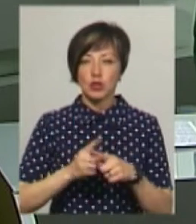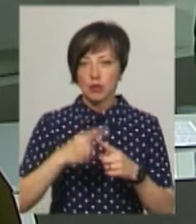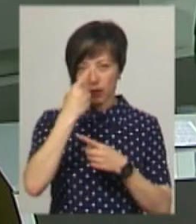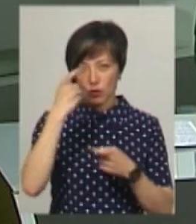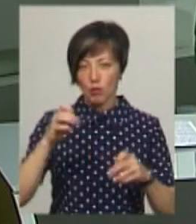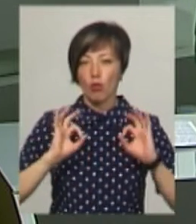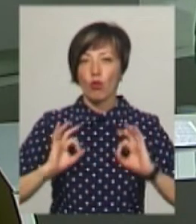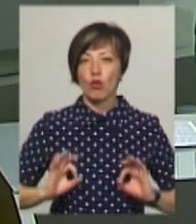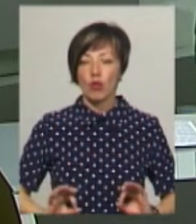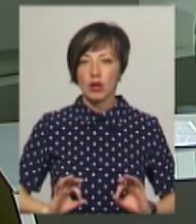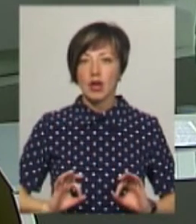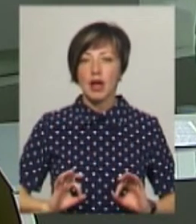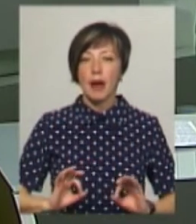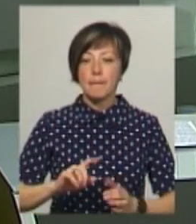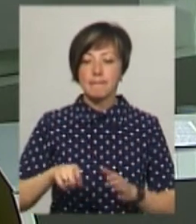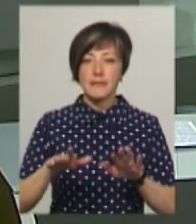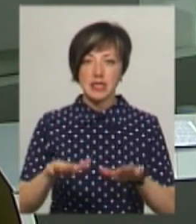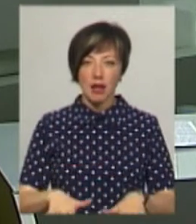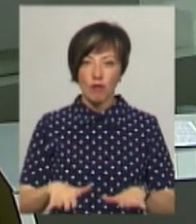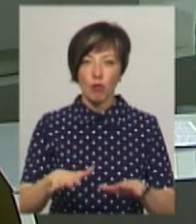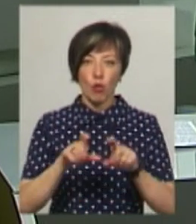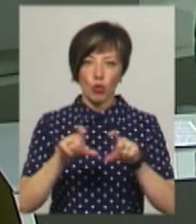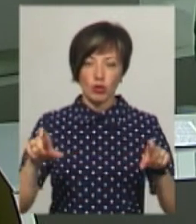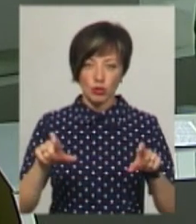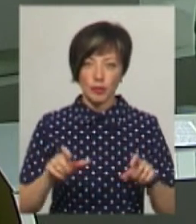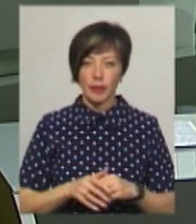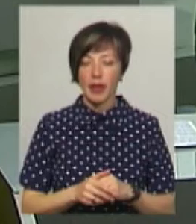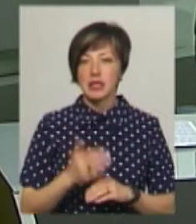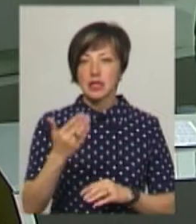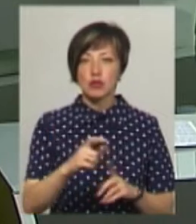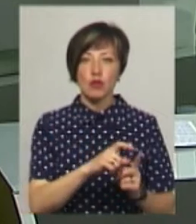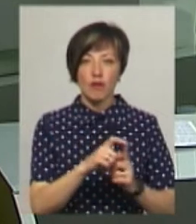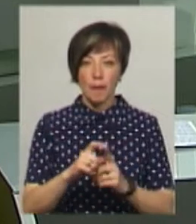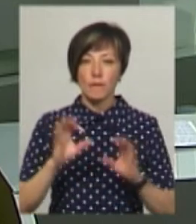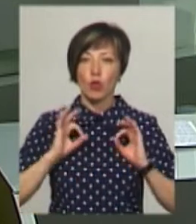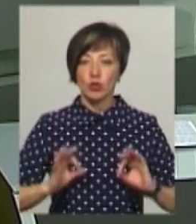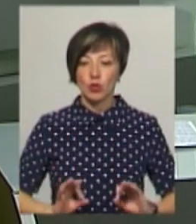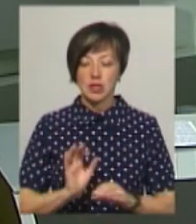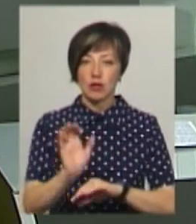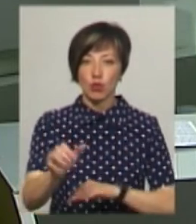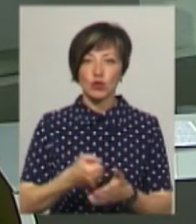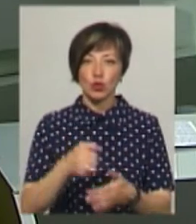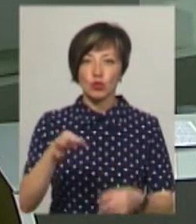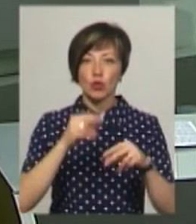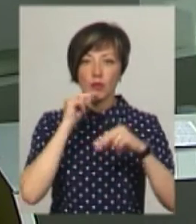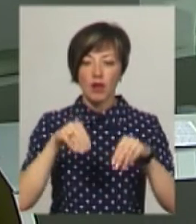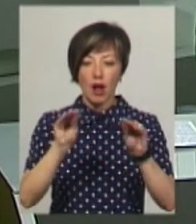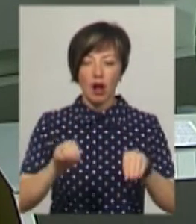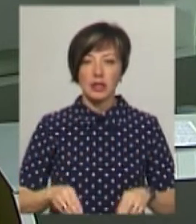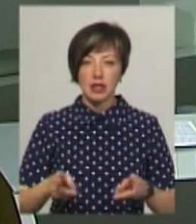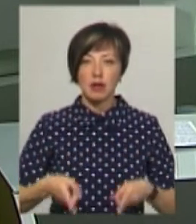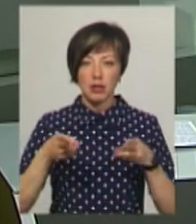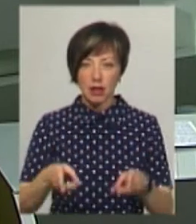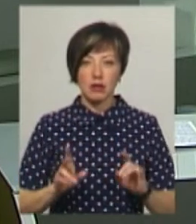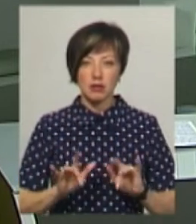повідомила прокурор Хмельницької місцевої прокуратури Анна Павелко. За її словами, прокуратурою скеровано до суду обвинувальний акт у